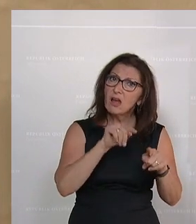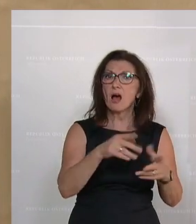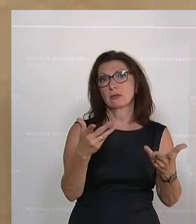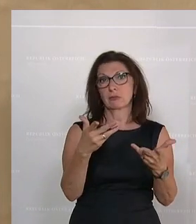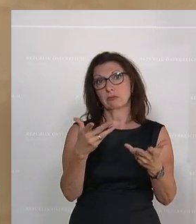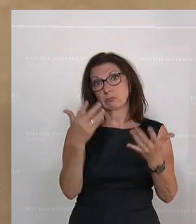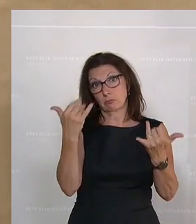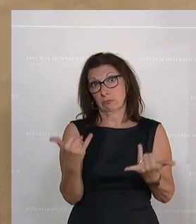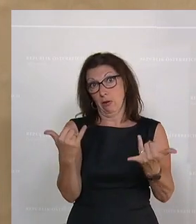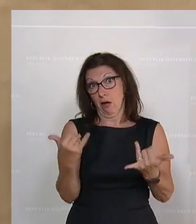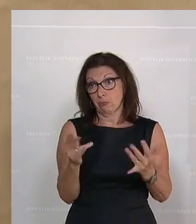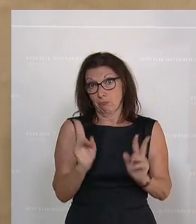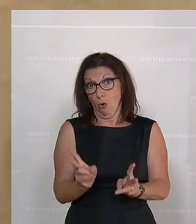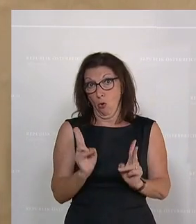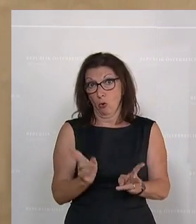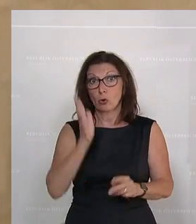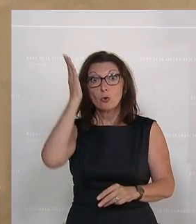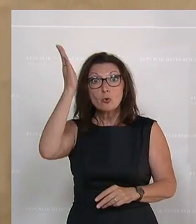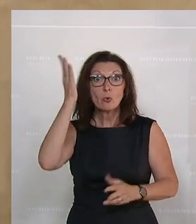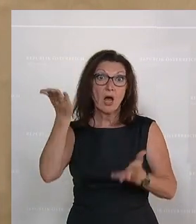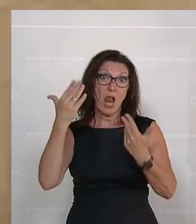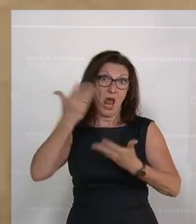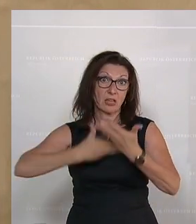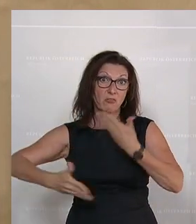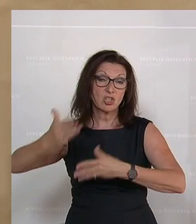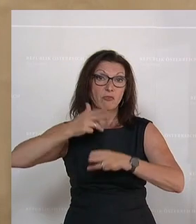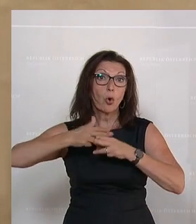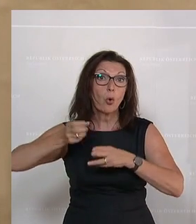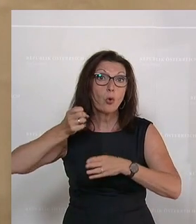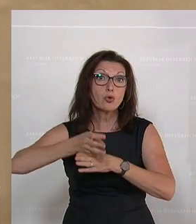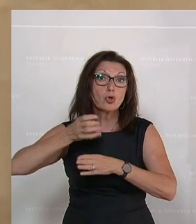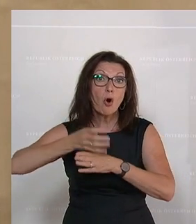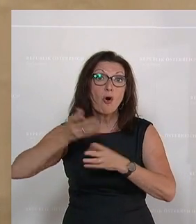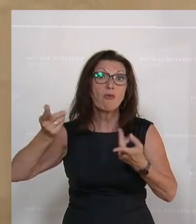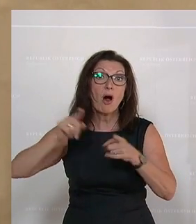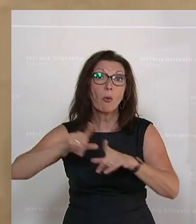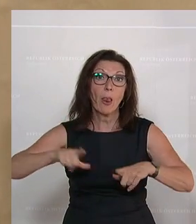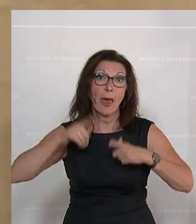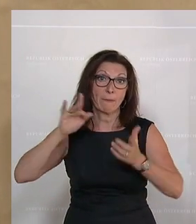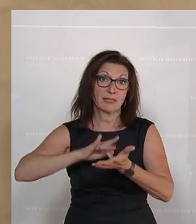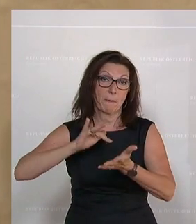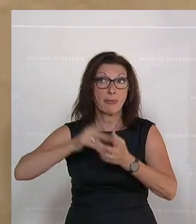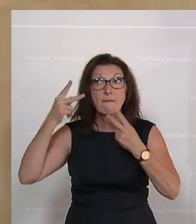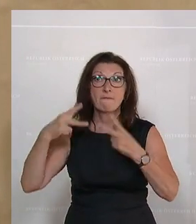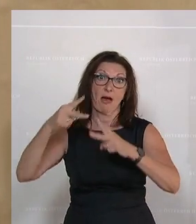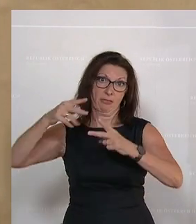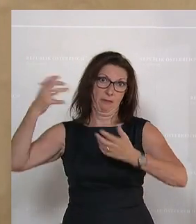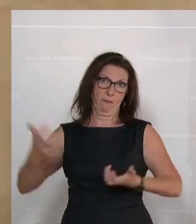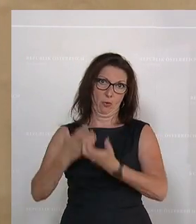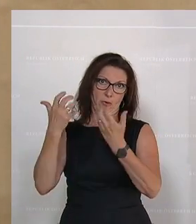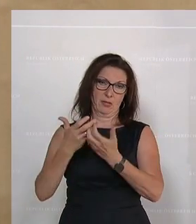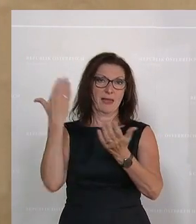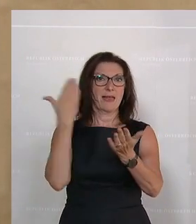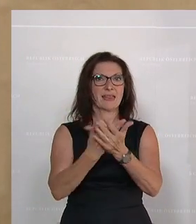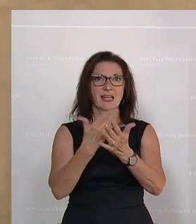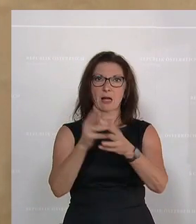und auch rohstoffe aus der landwirtschaftlichen unter forstwirtschaftlichen produktion gibt der besonderes dankeschön an der beruf